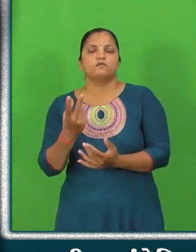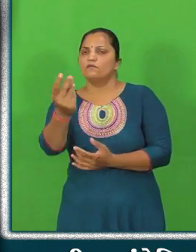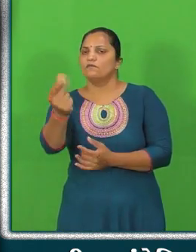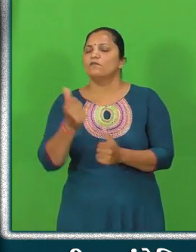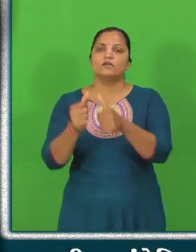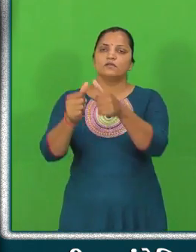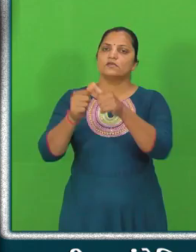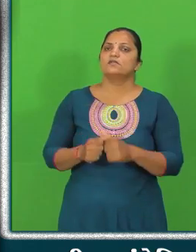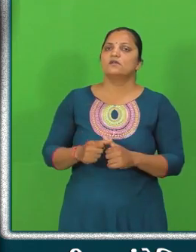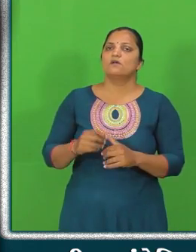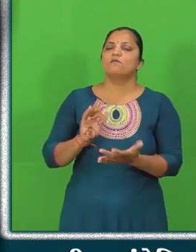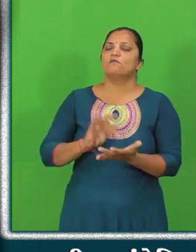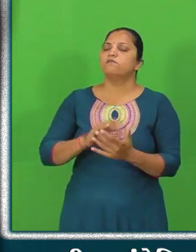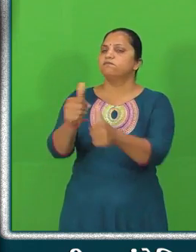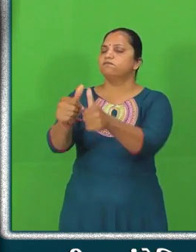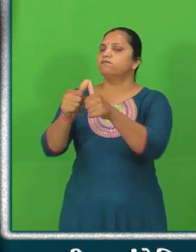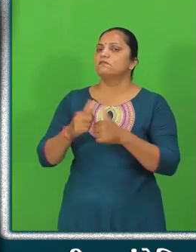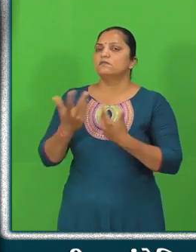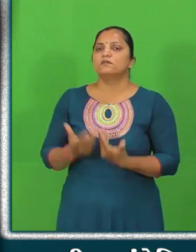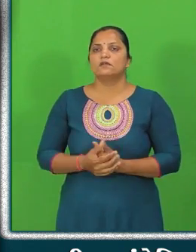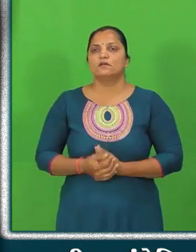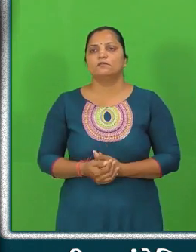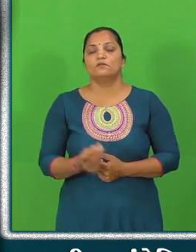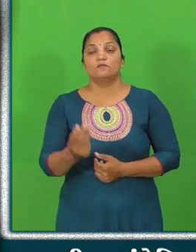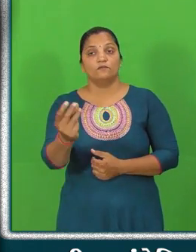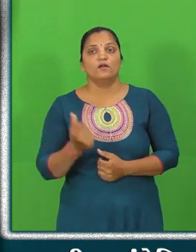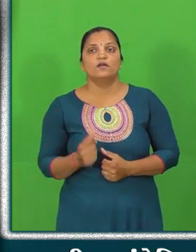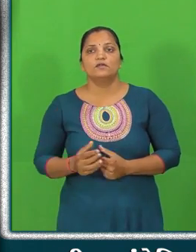કહો વસ્તુનું સ્થાન ક્યાં છે, ઝડપથી